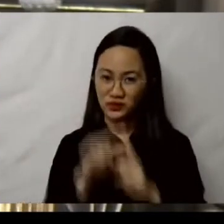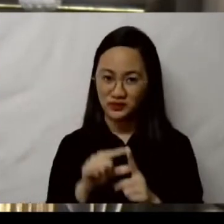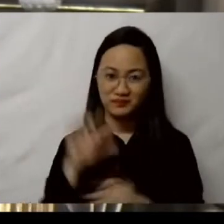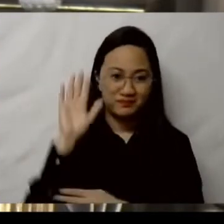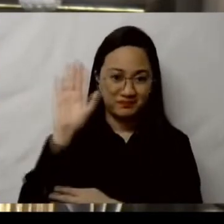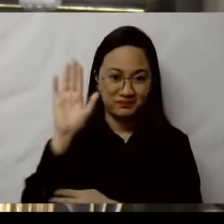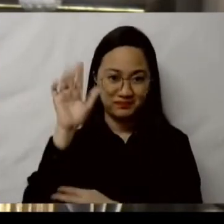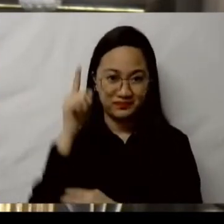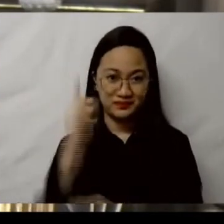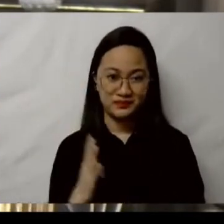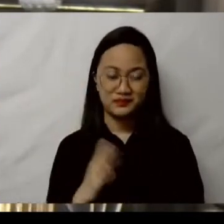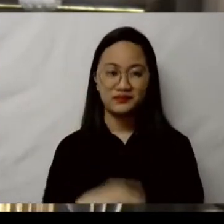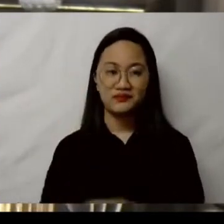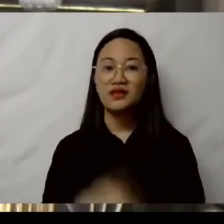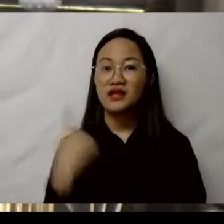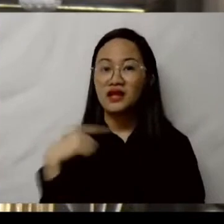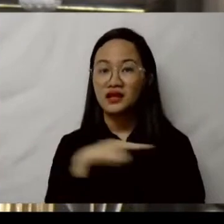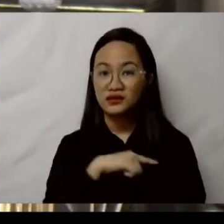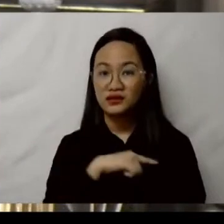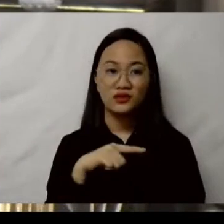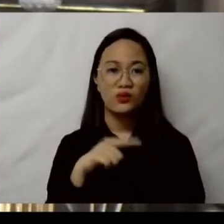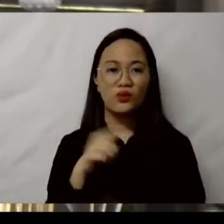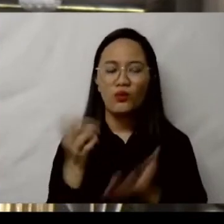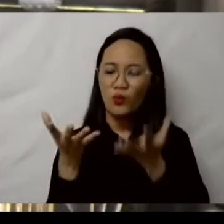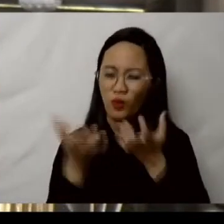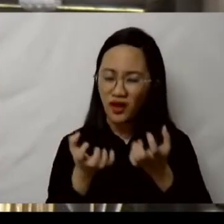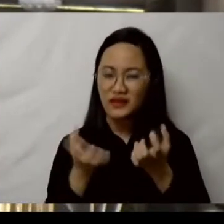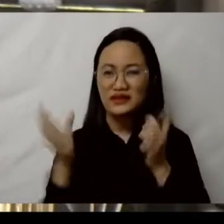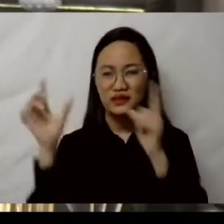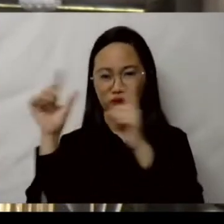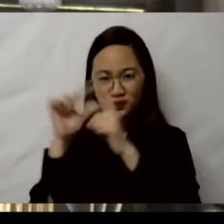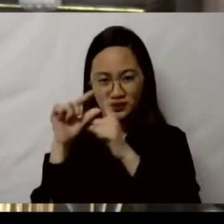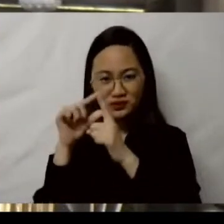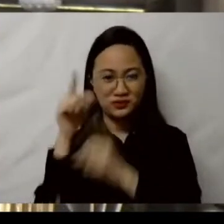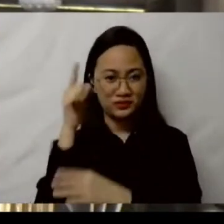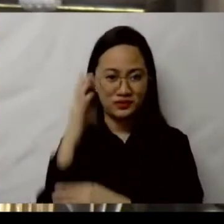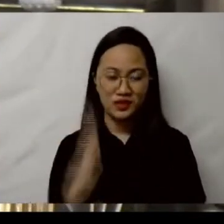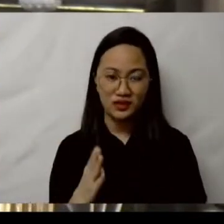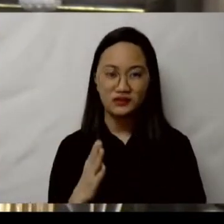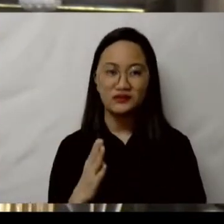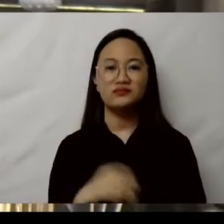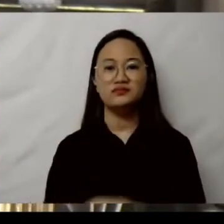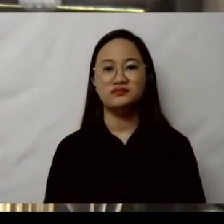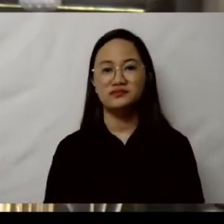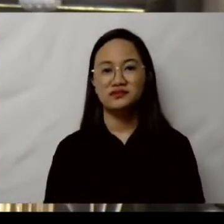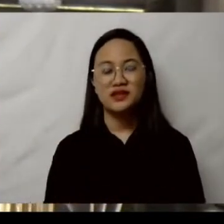Na magutom tayo sa salita ng Diyos. Na magutom tayo sa salita ng Diyos. Sapagkat